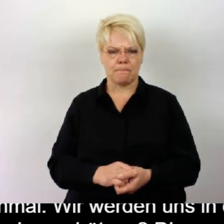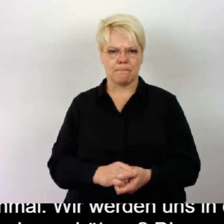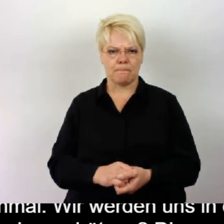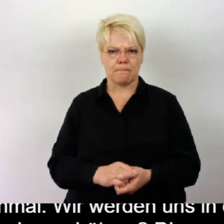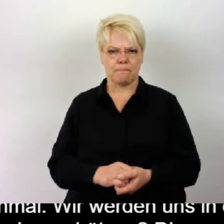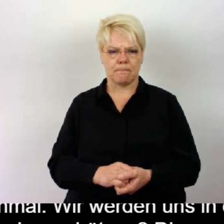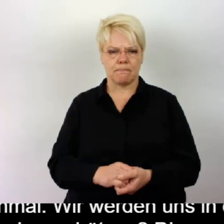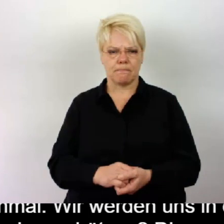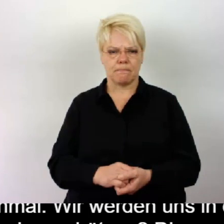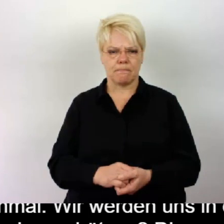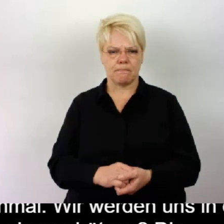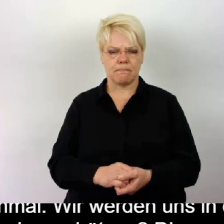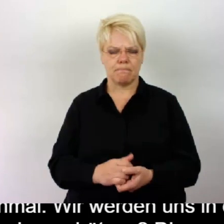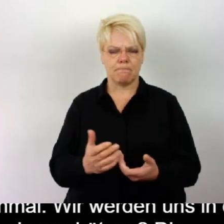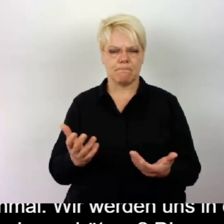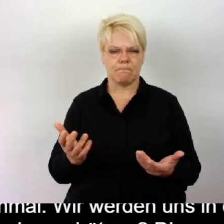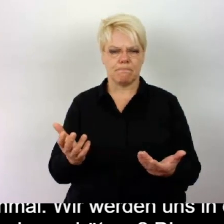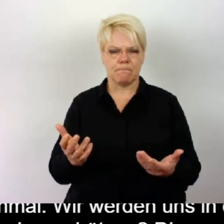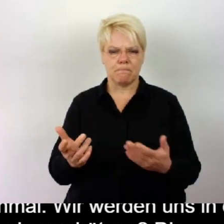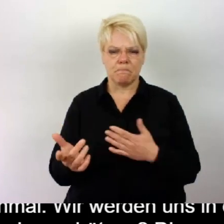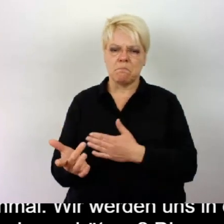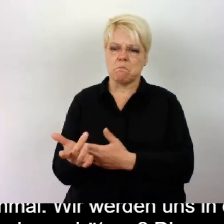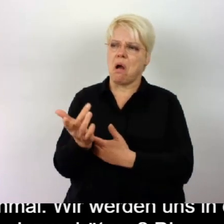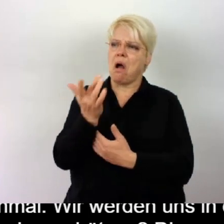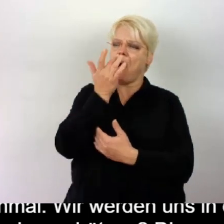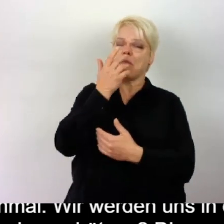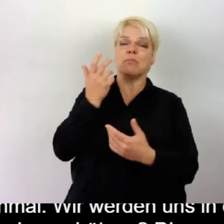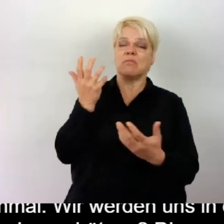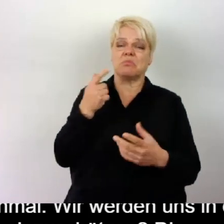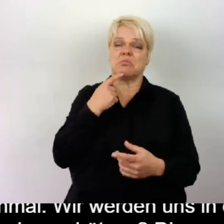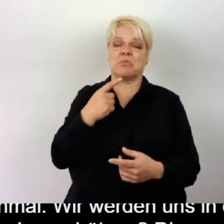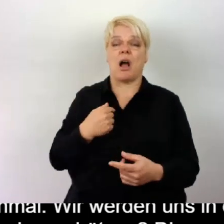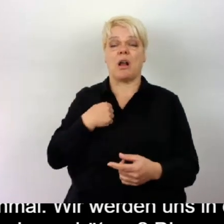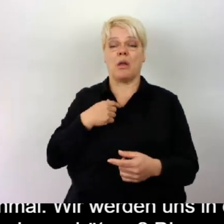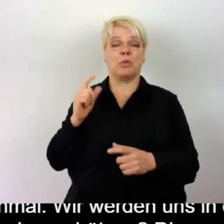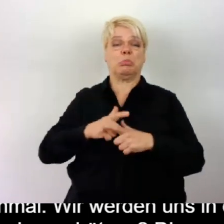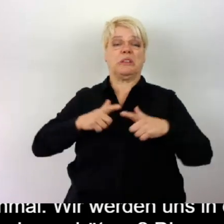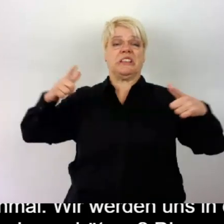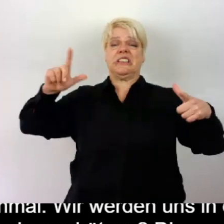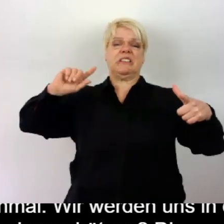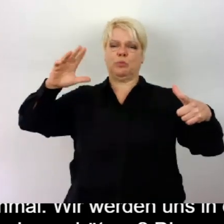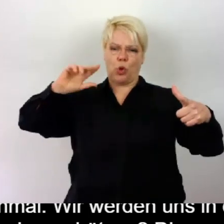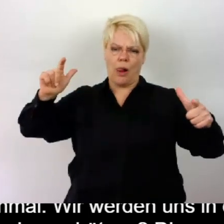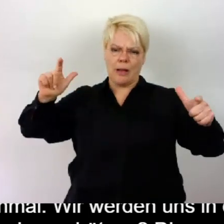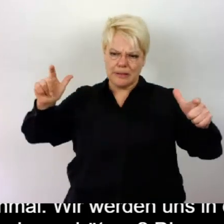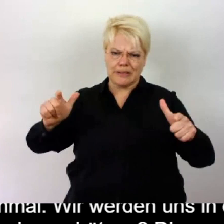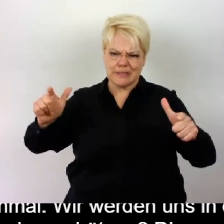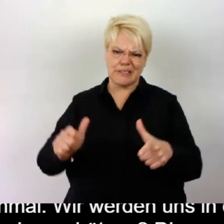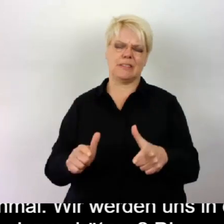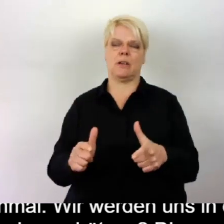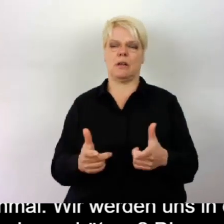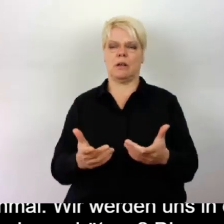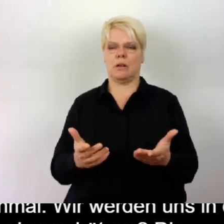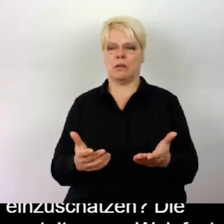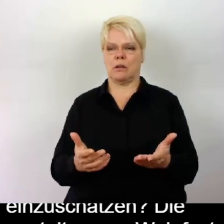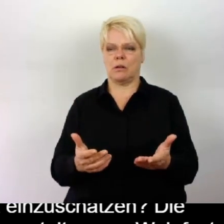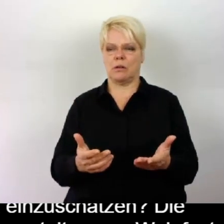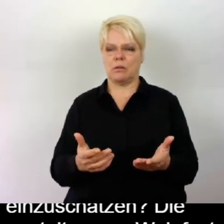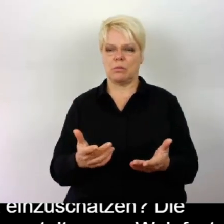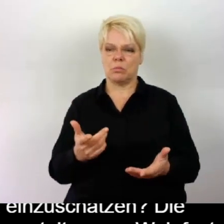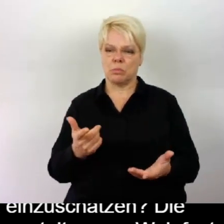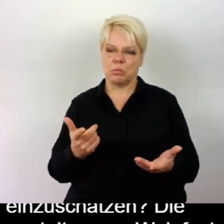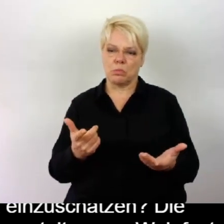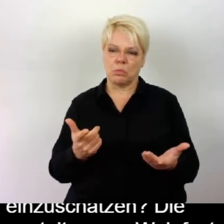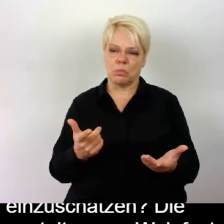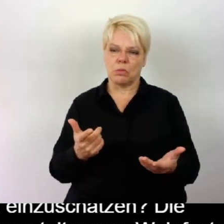ist oder auch die Qualität. Weil es gibt bestimmte Veranstaltungen, da würde ich sagen, geht es mit mehr Leuten